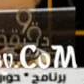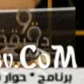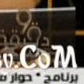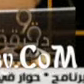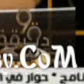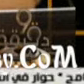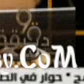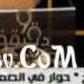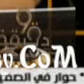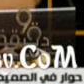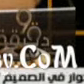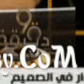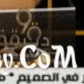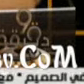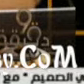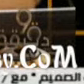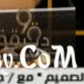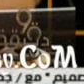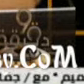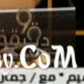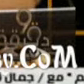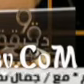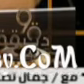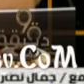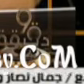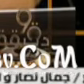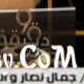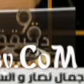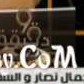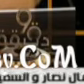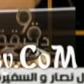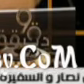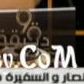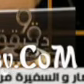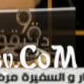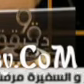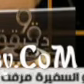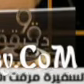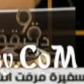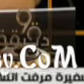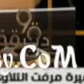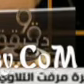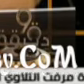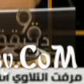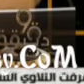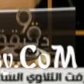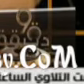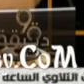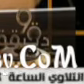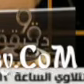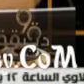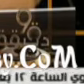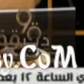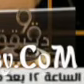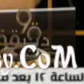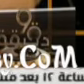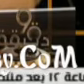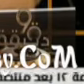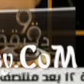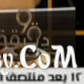العيني نظمت قافله طبيه علاجيه بالواحات البحريه لاجراء الكشف الطبي على